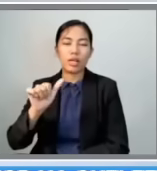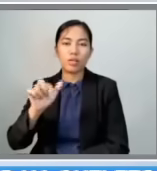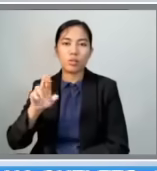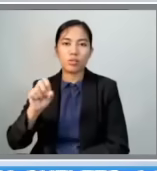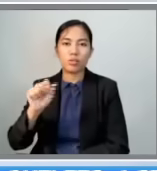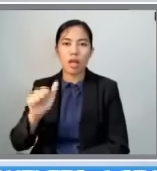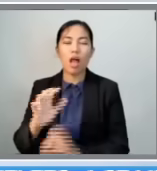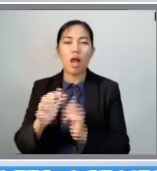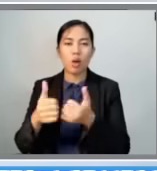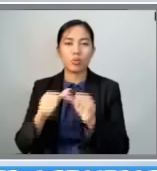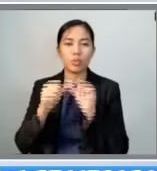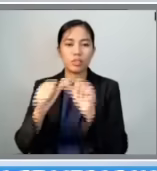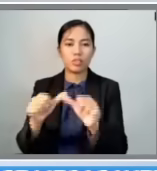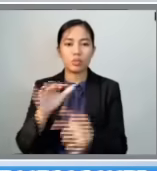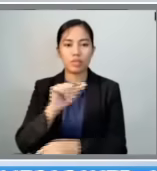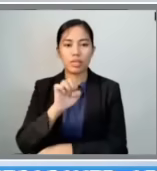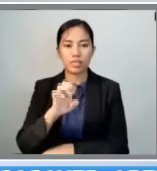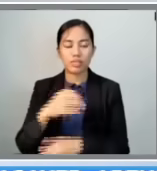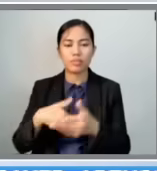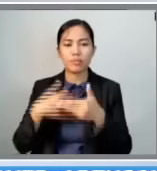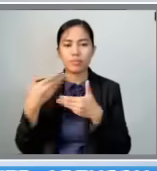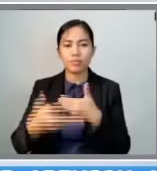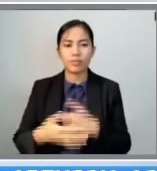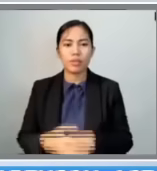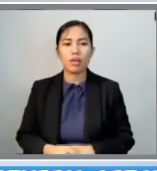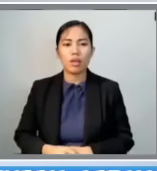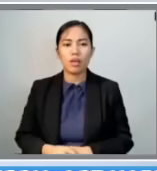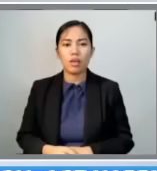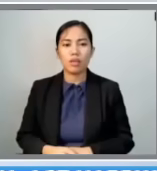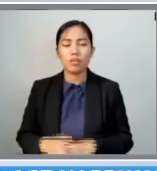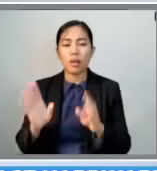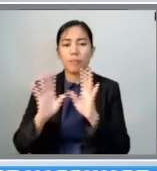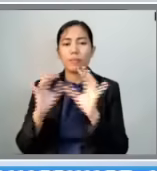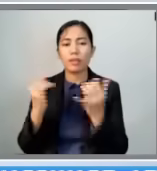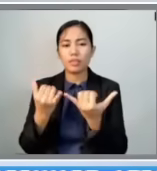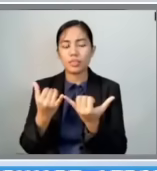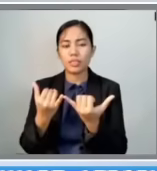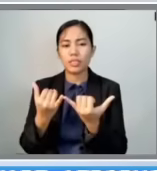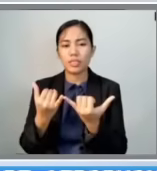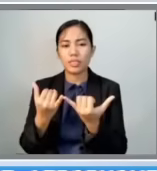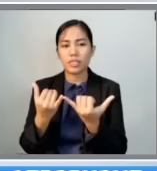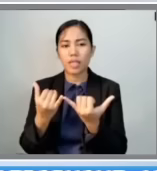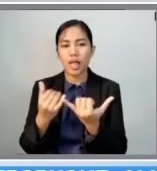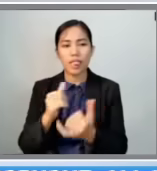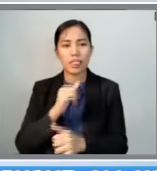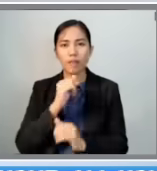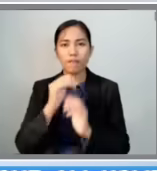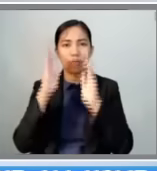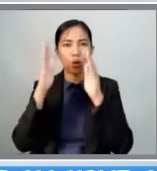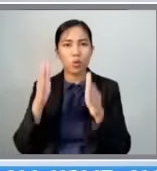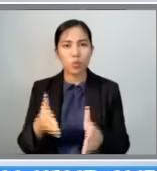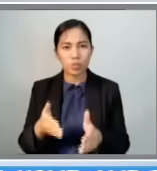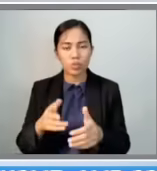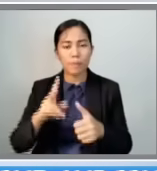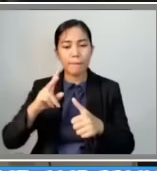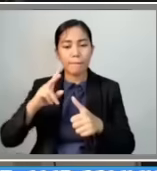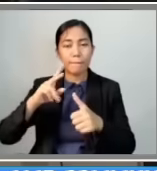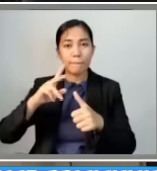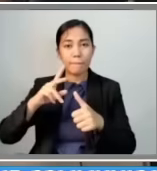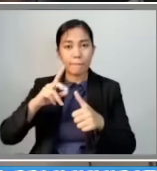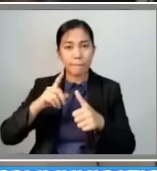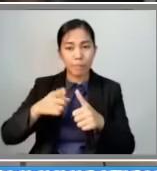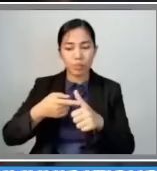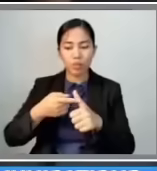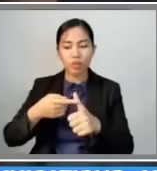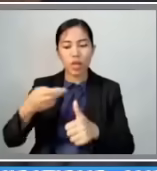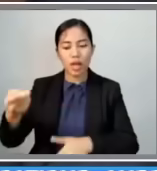Hindi umano prioridad ng mga employer ngayon ang pag-hire ng mga graduate ng K-12 program. Yan ang inamin ng Employers Confederation of the Philippines o